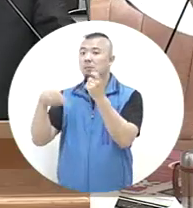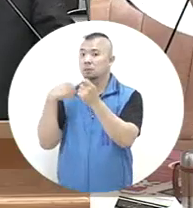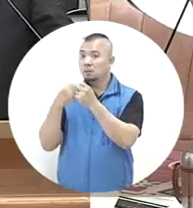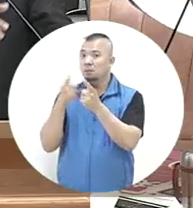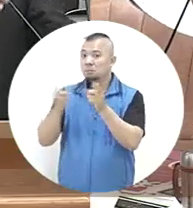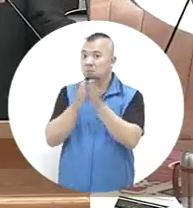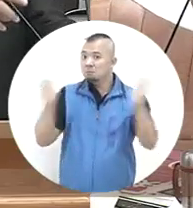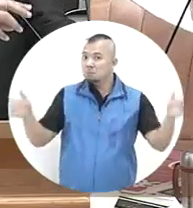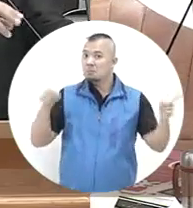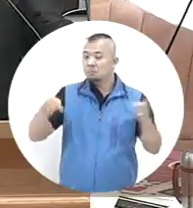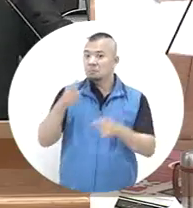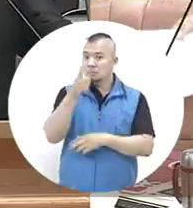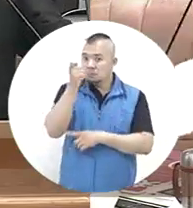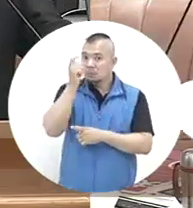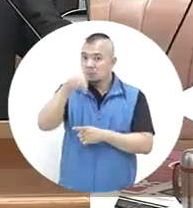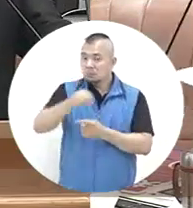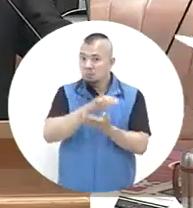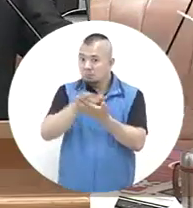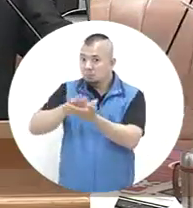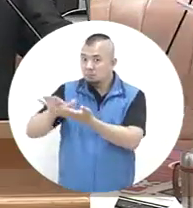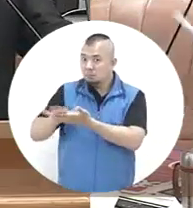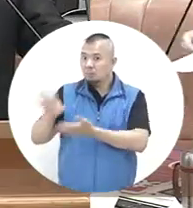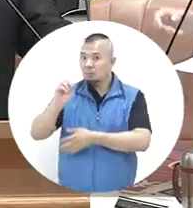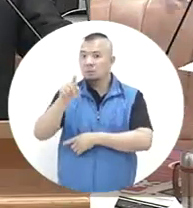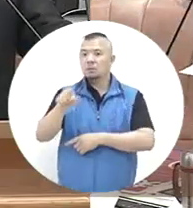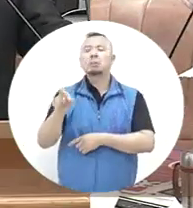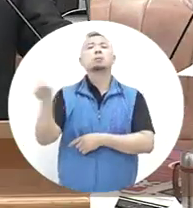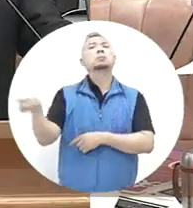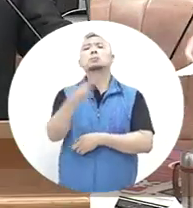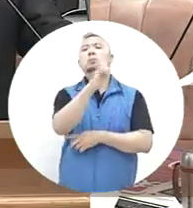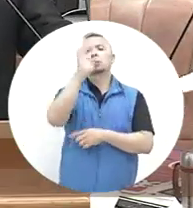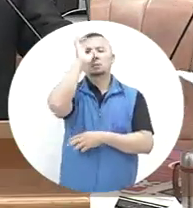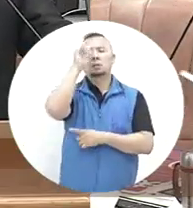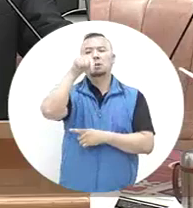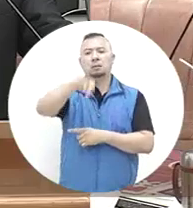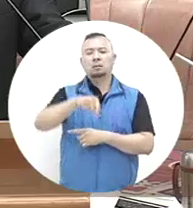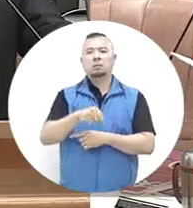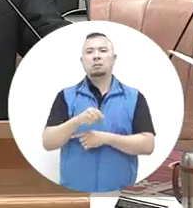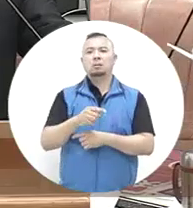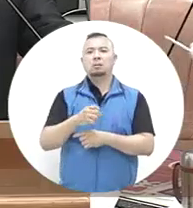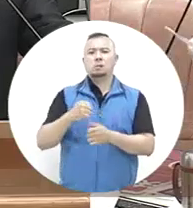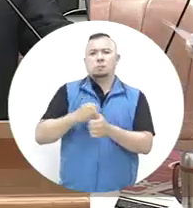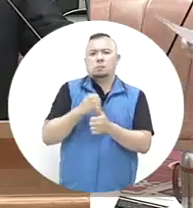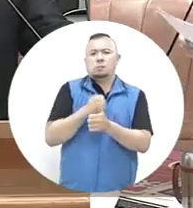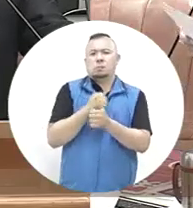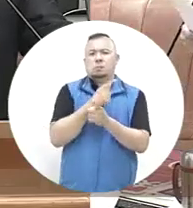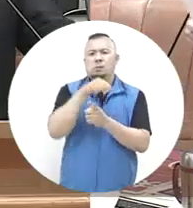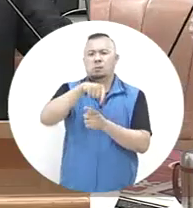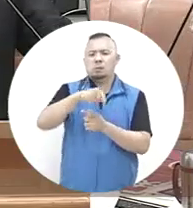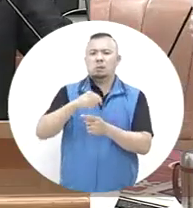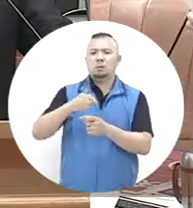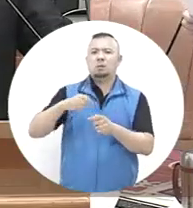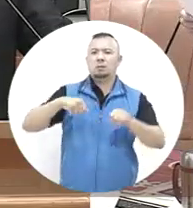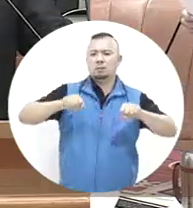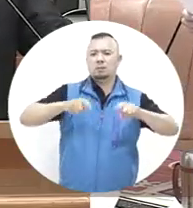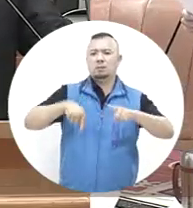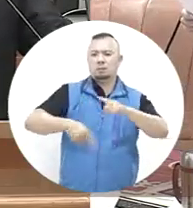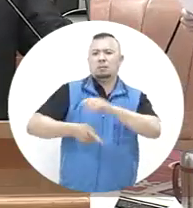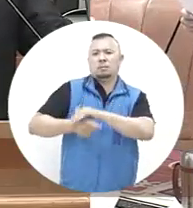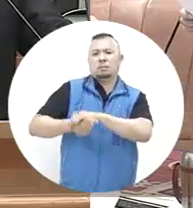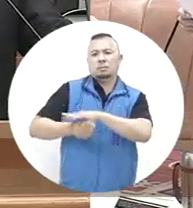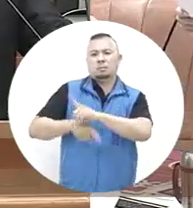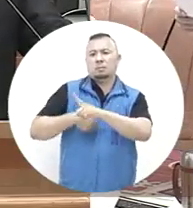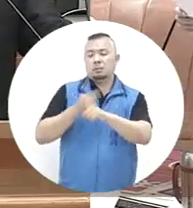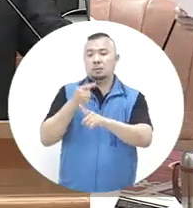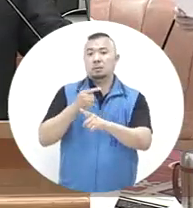吗？ 我特别跟野爸，你可以看我的那整个数据，暴力犯罪大幅下降，汽机车大幅下降。你回去看我